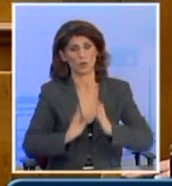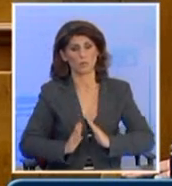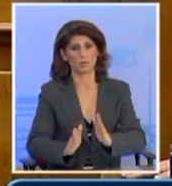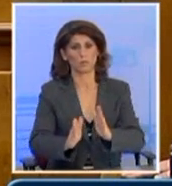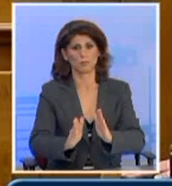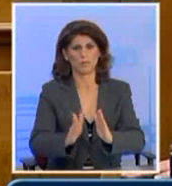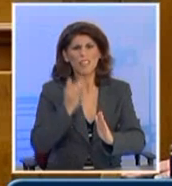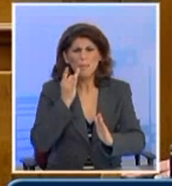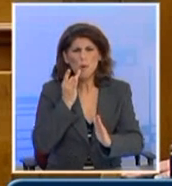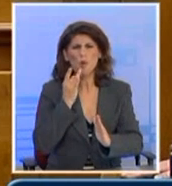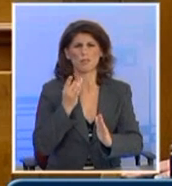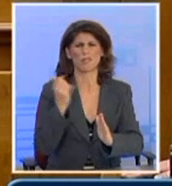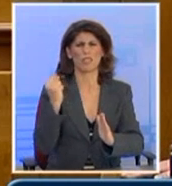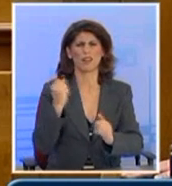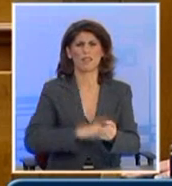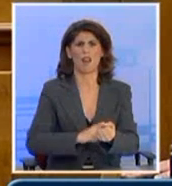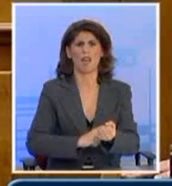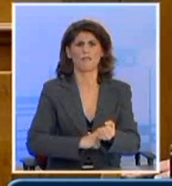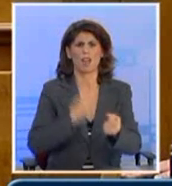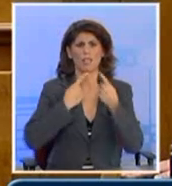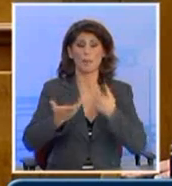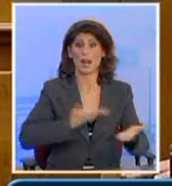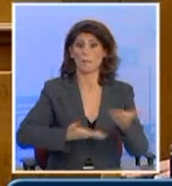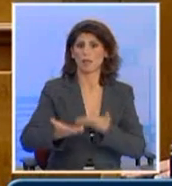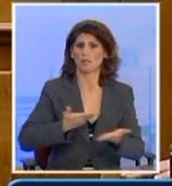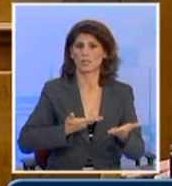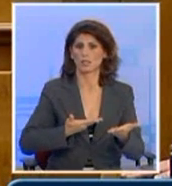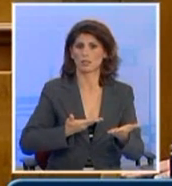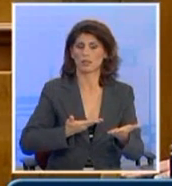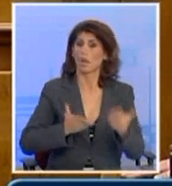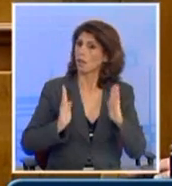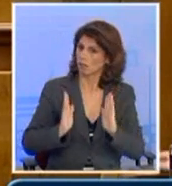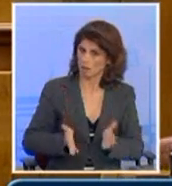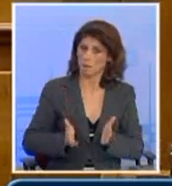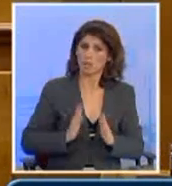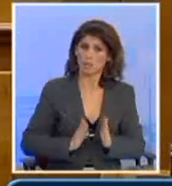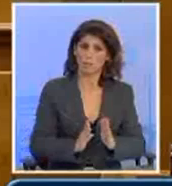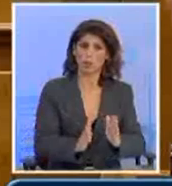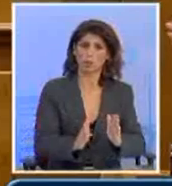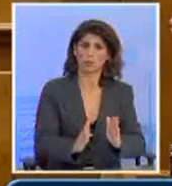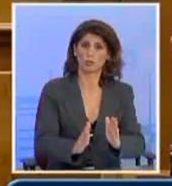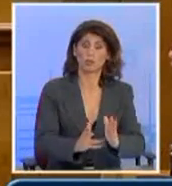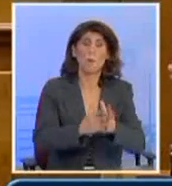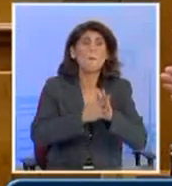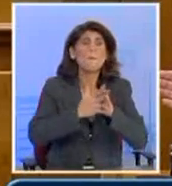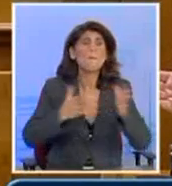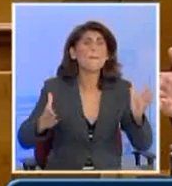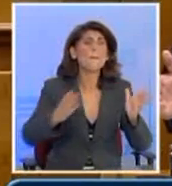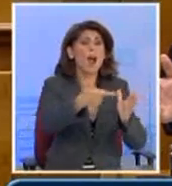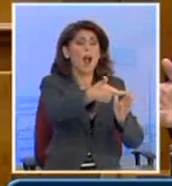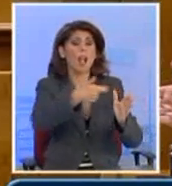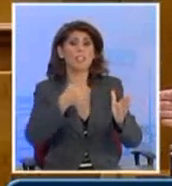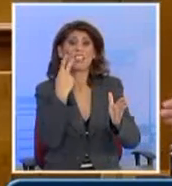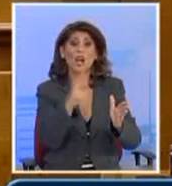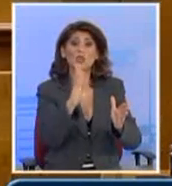ήθελε πολύ σκληρά δυνατά νεύρα η διαπραγμάτευση για να μπορέσεις να πας στο γιγαντιαίο δάνειο των